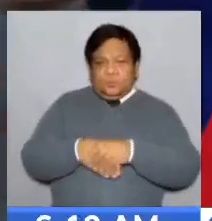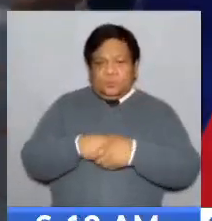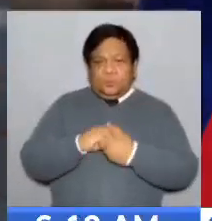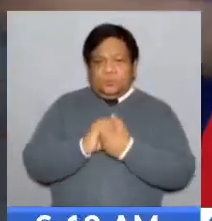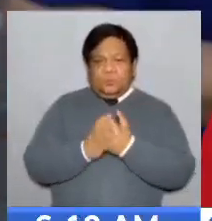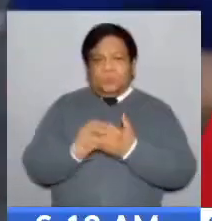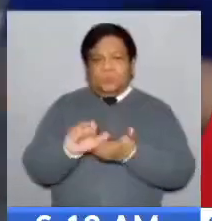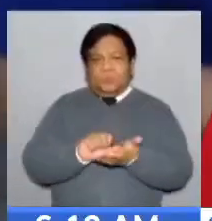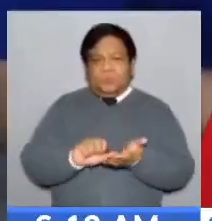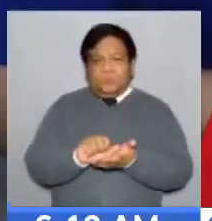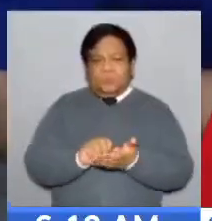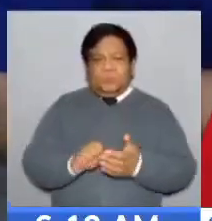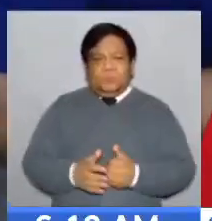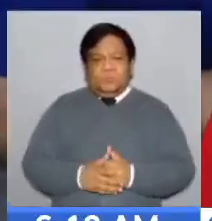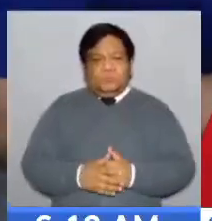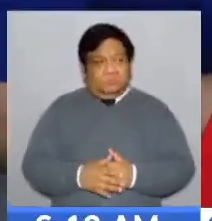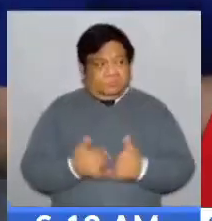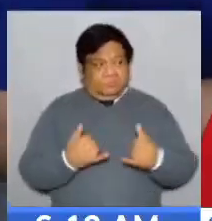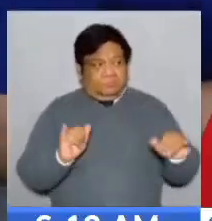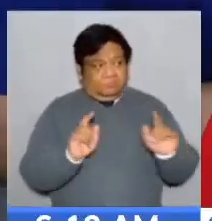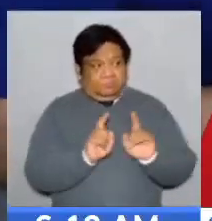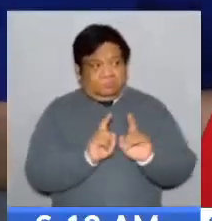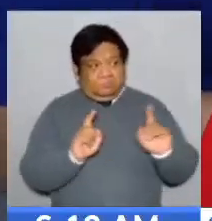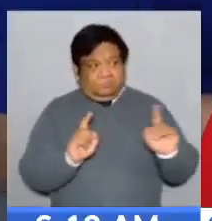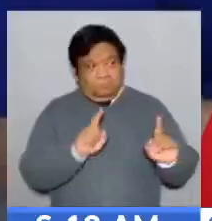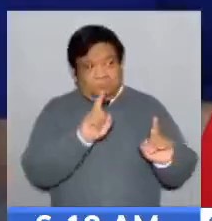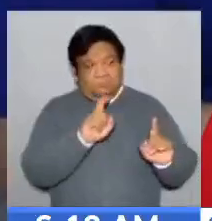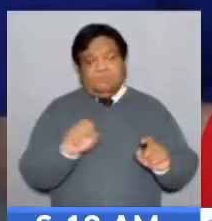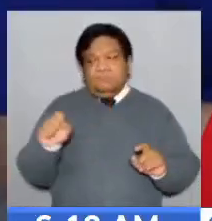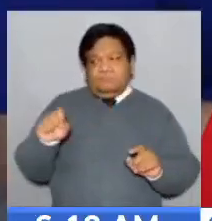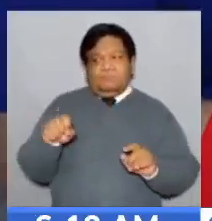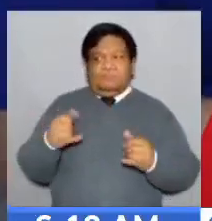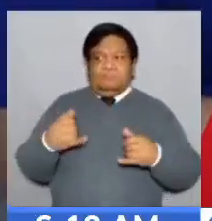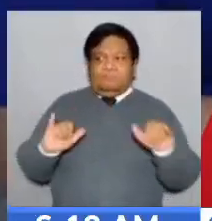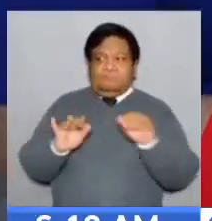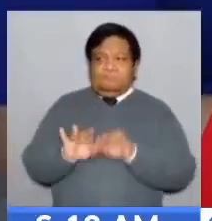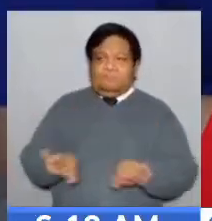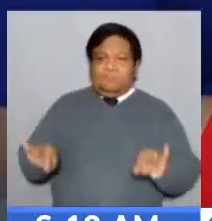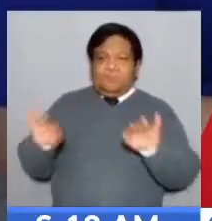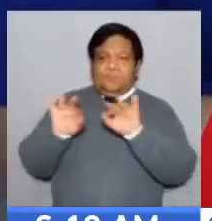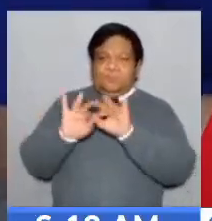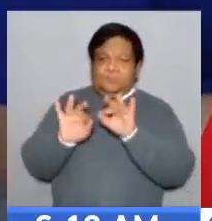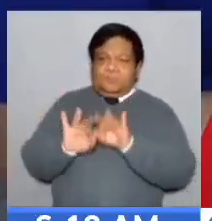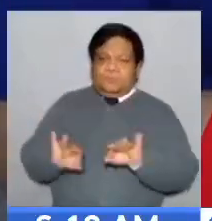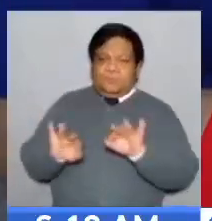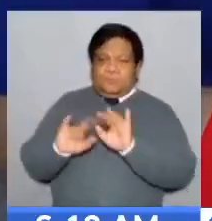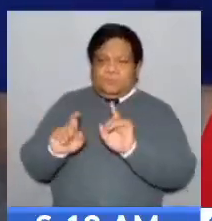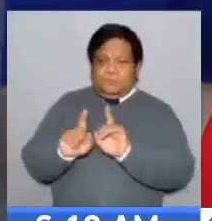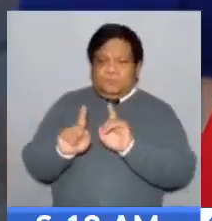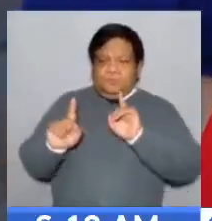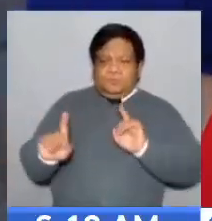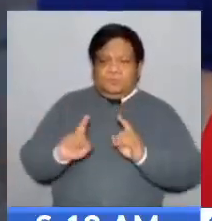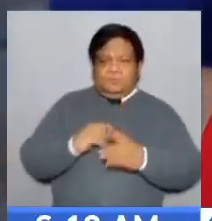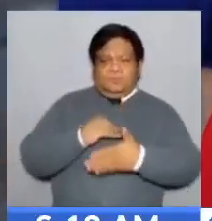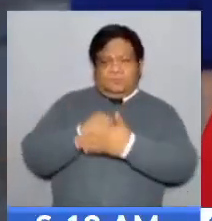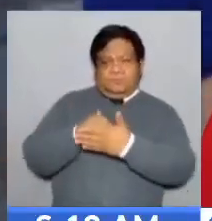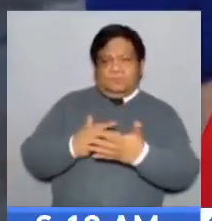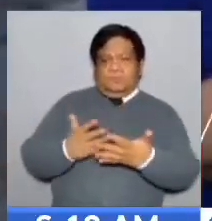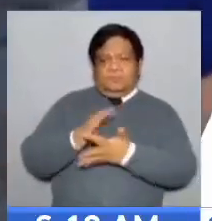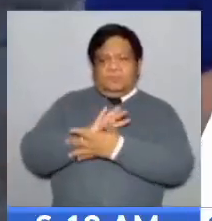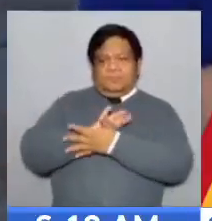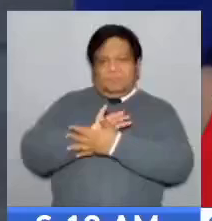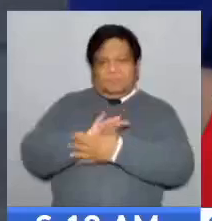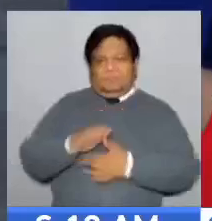Ino-observe nyo pa rin ba yung pag-distansya sa mga tao? Kailangan po yun eh. Oo, para po maiwas din po sa... Okay. Okay,